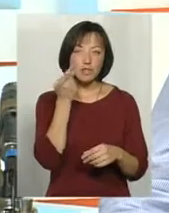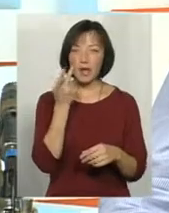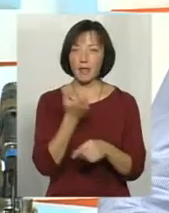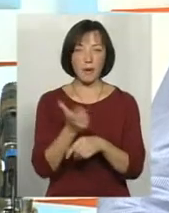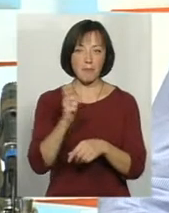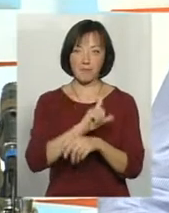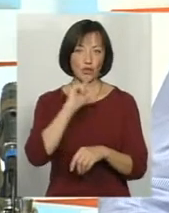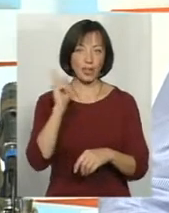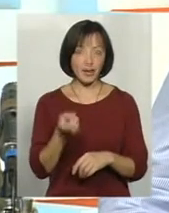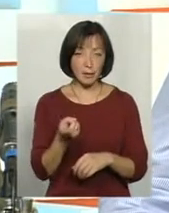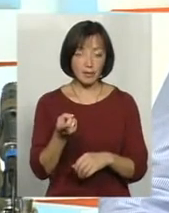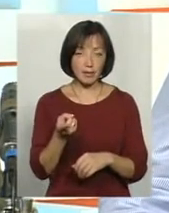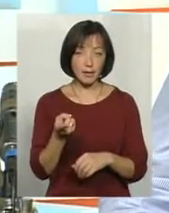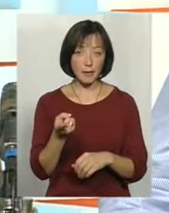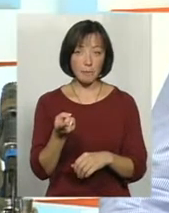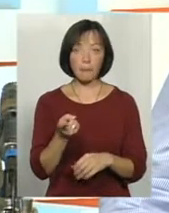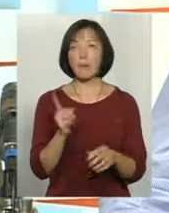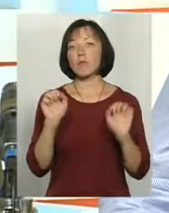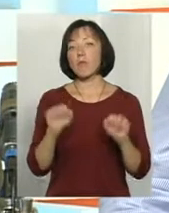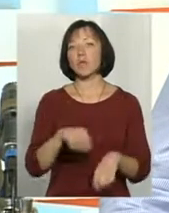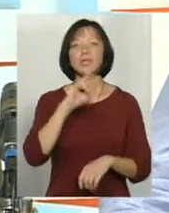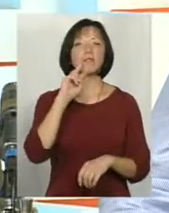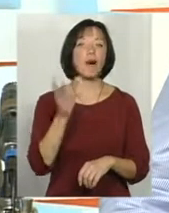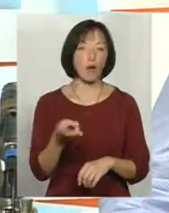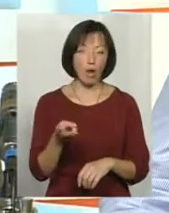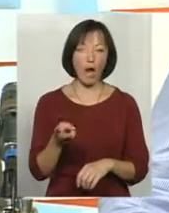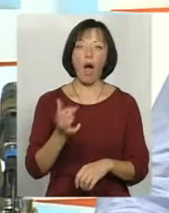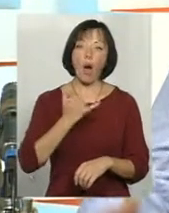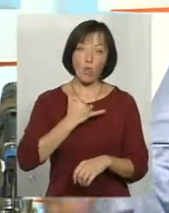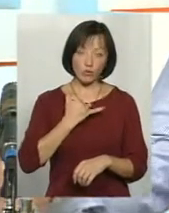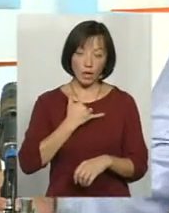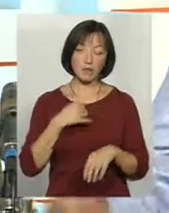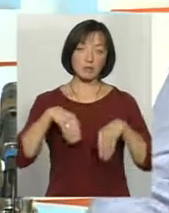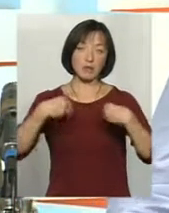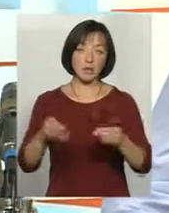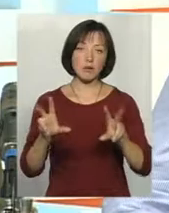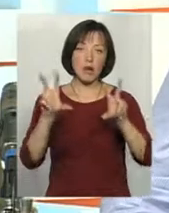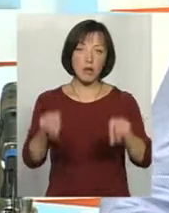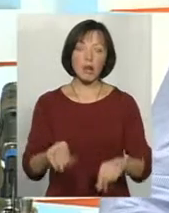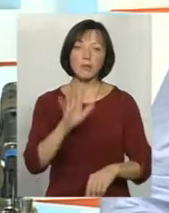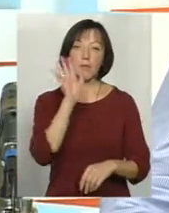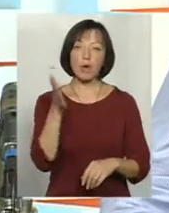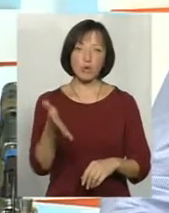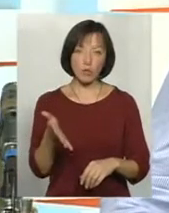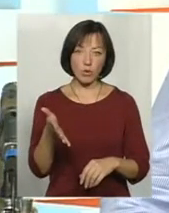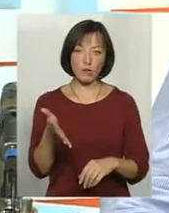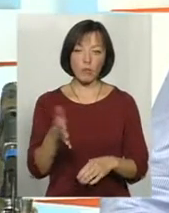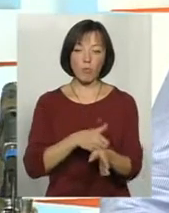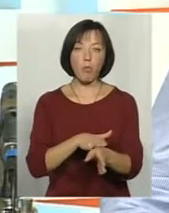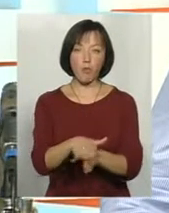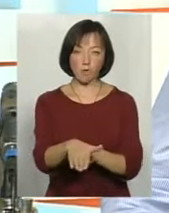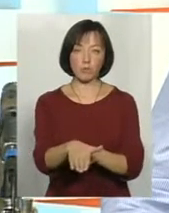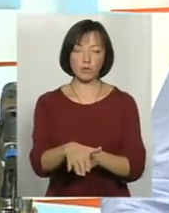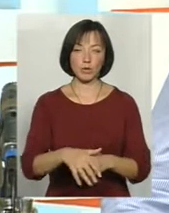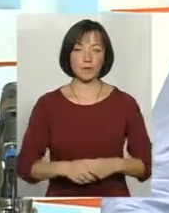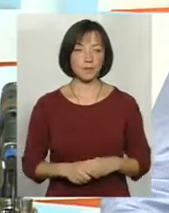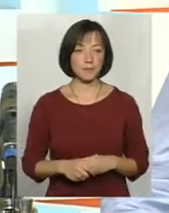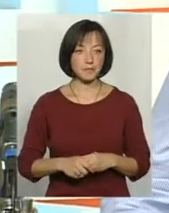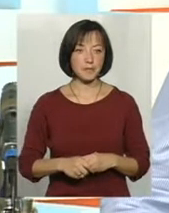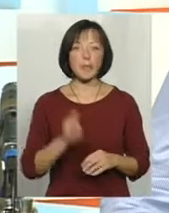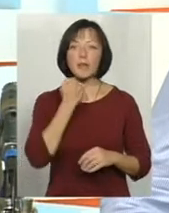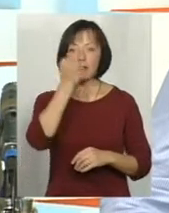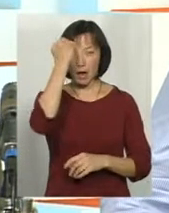перевищує одного, аж максимум 2 роки. В нашому випадку ми маємо 5 років повної гарантії. Дякую